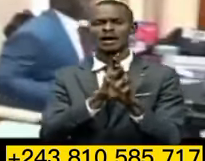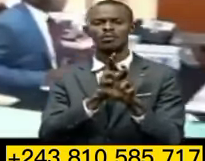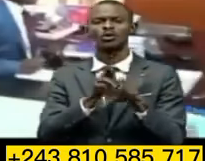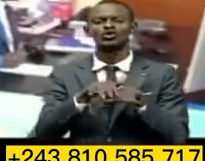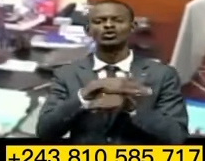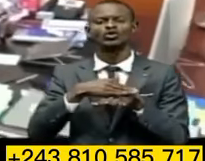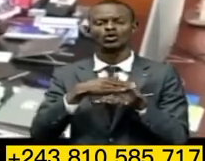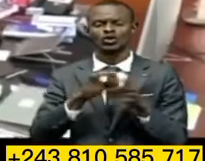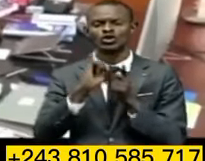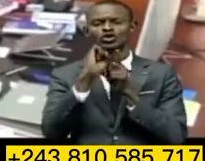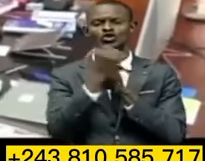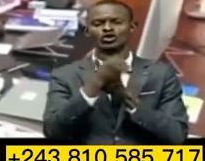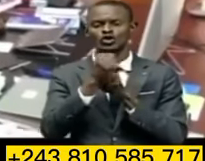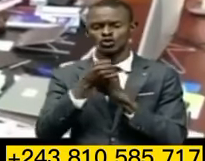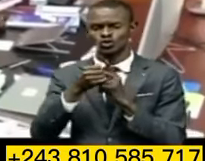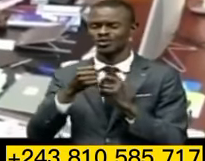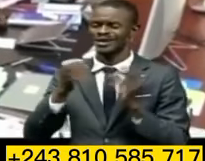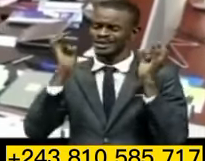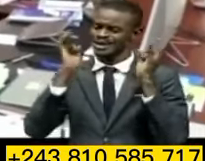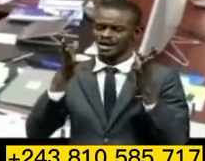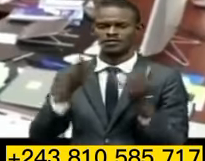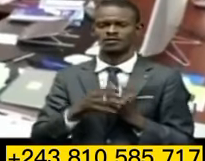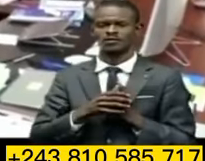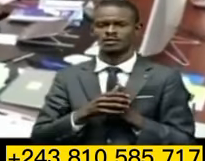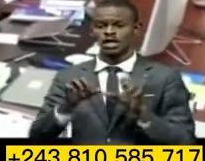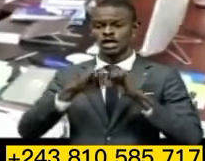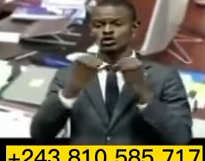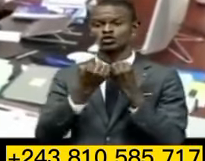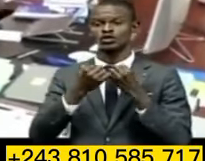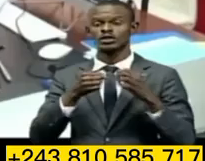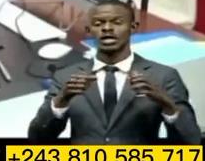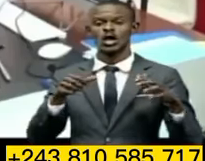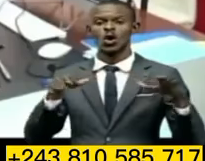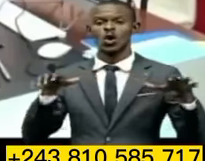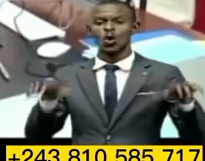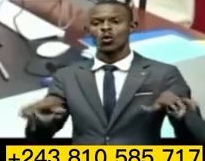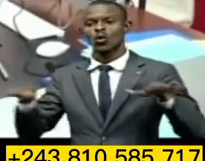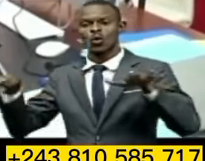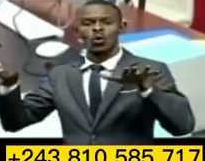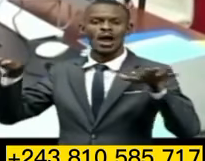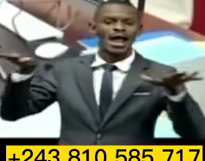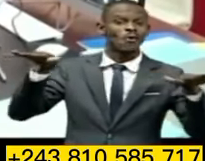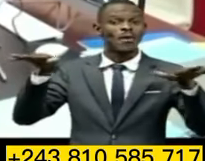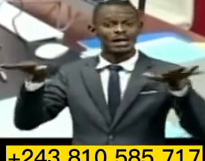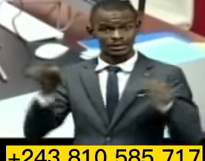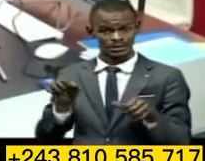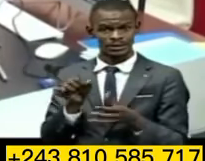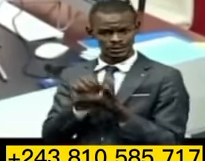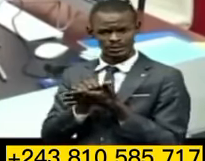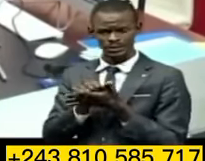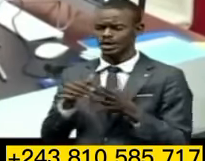situation alarmante de la compagnie nationale Congo Airways, de l'état des lieux mettant en exergue de nombreuses